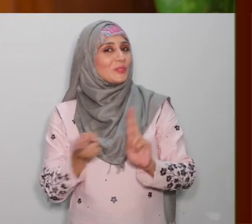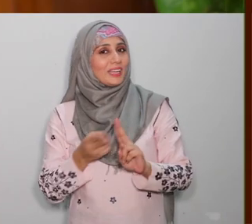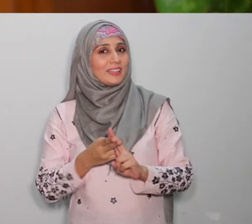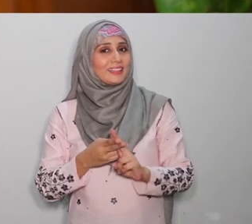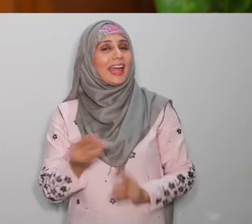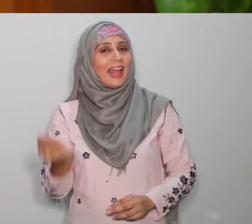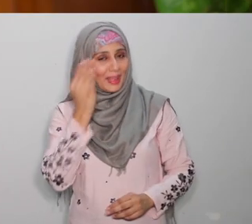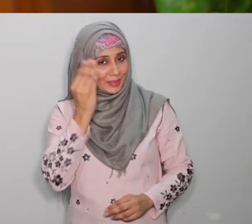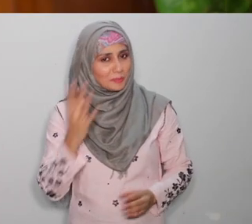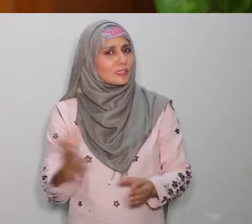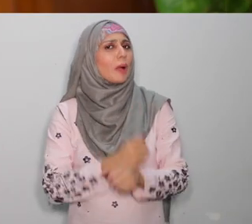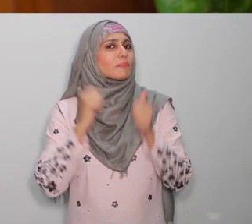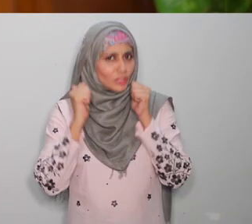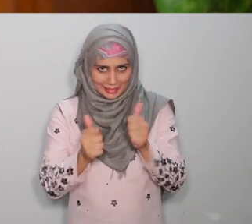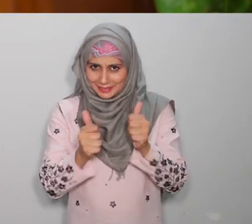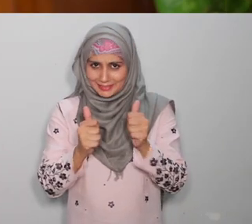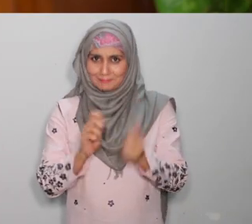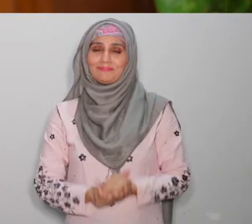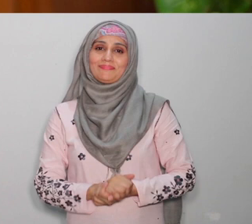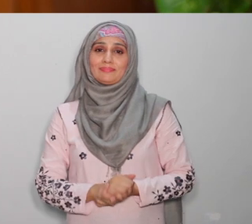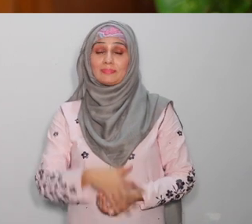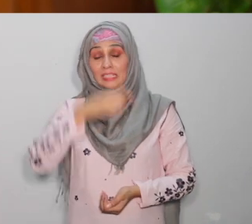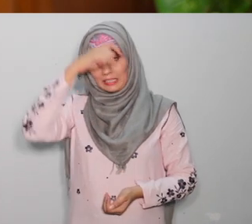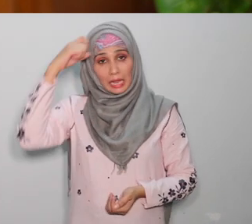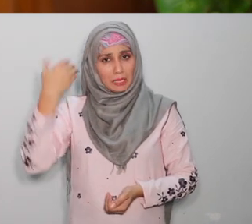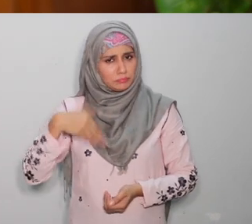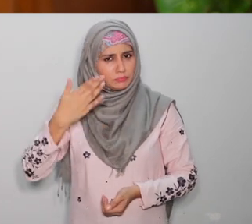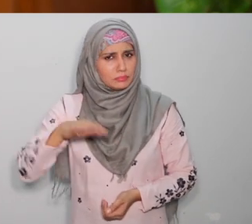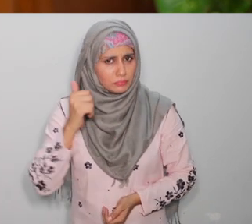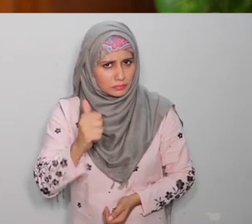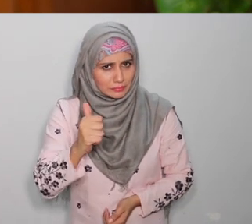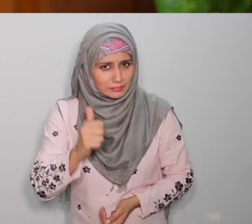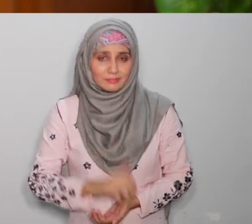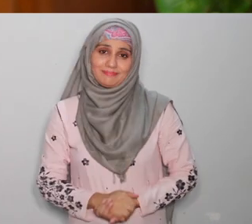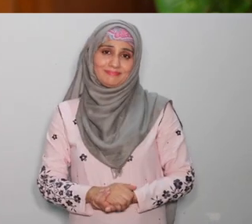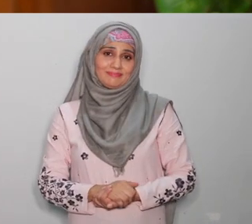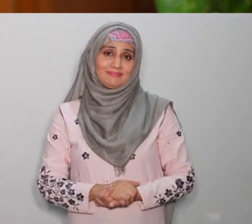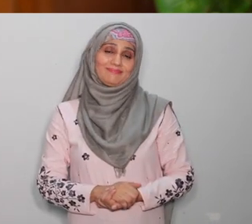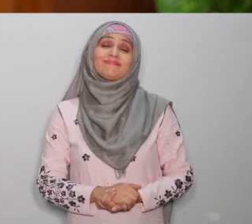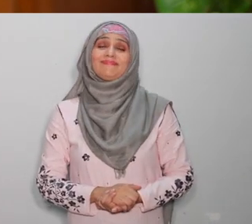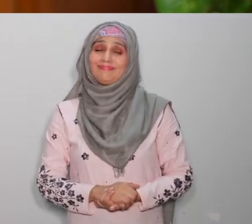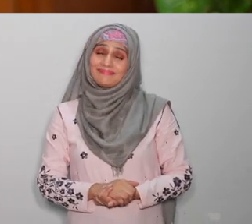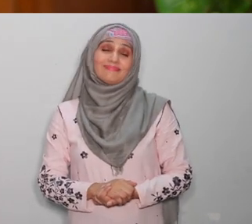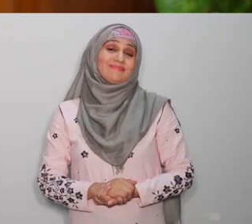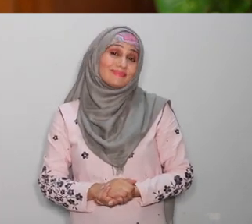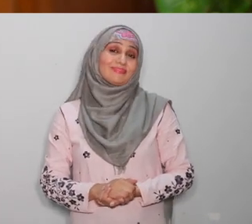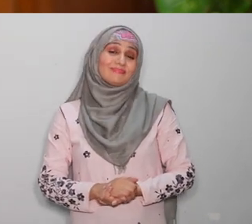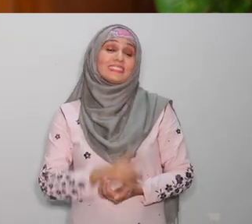है अष्टमी तुम दोस्तों आदाब कैसे मिजाज गर्म ना ठीक गुजर रही है